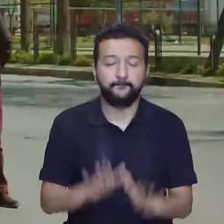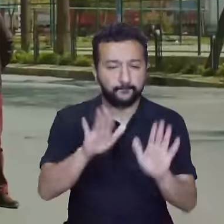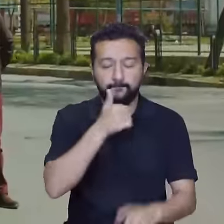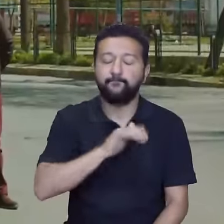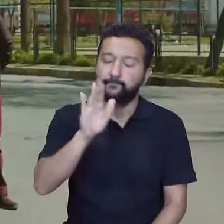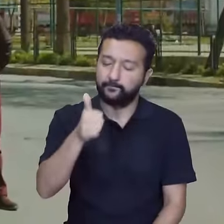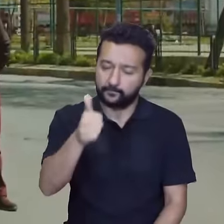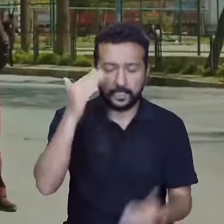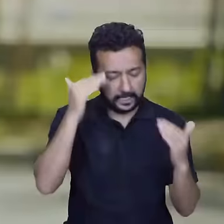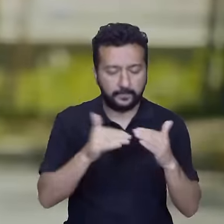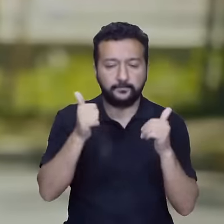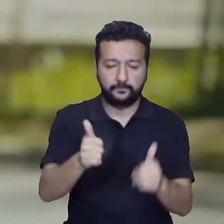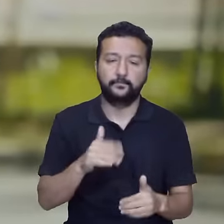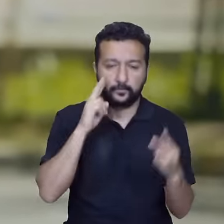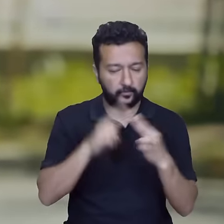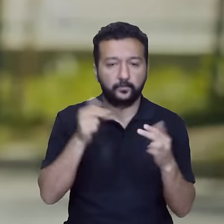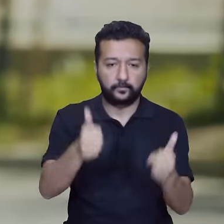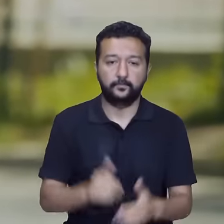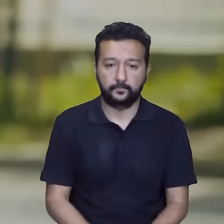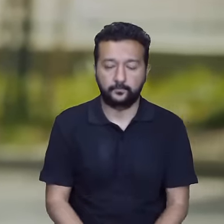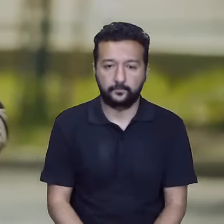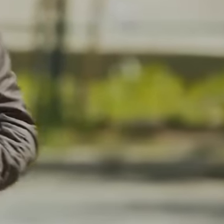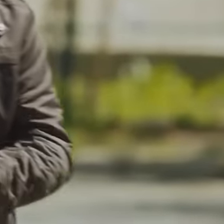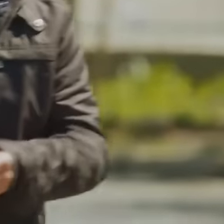Tamam abiciğim, tamam anlaştık. Hadi.